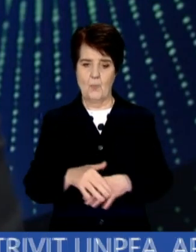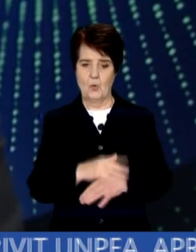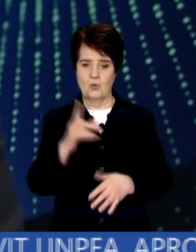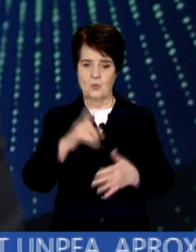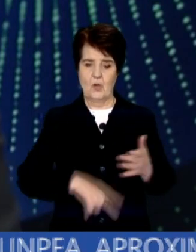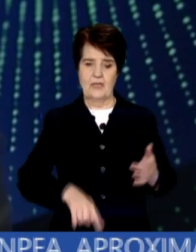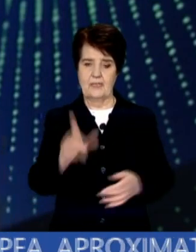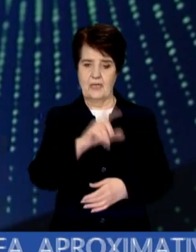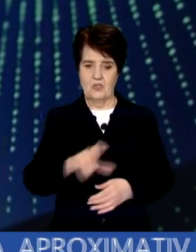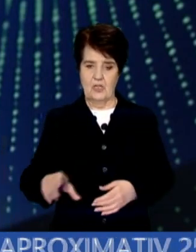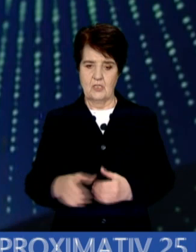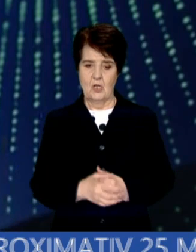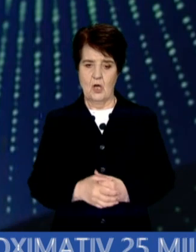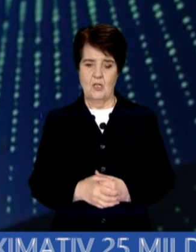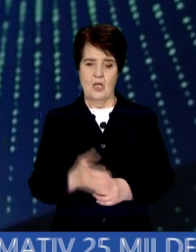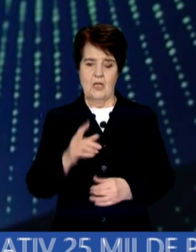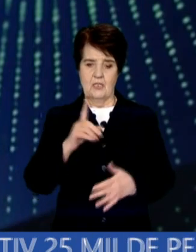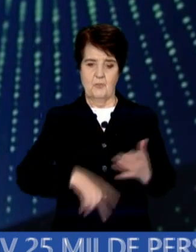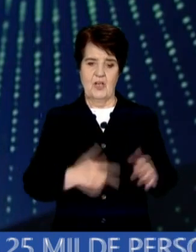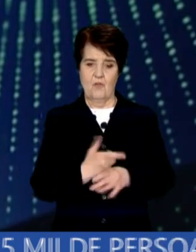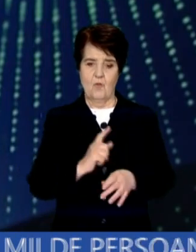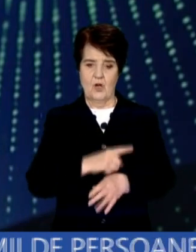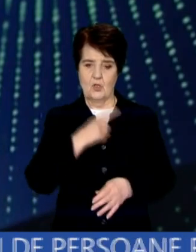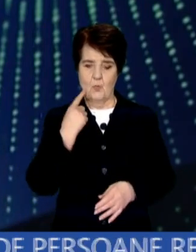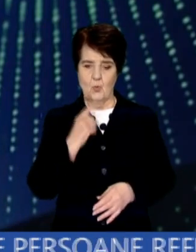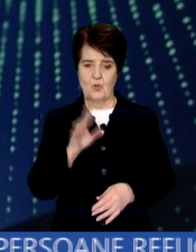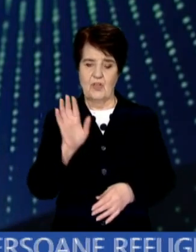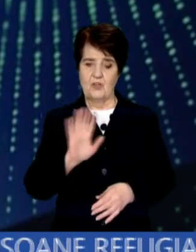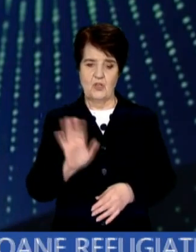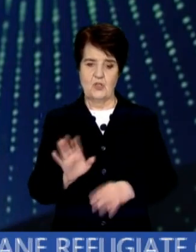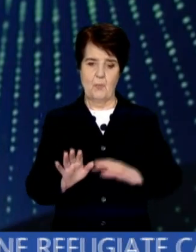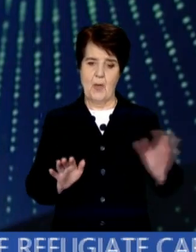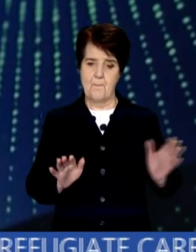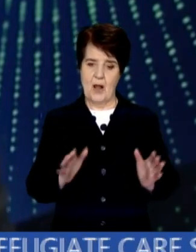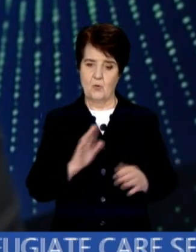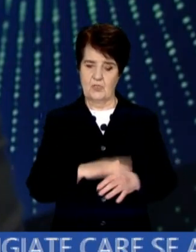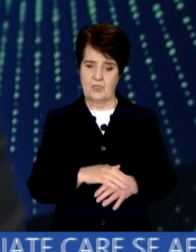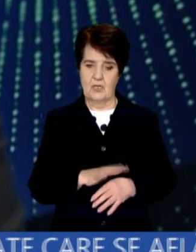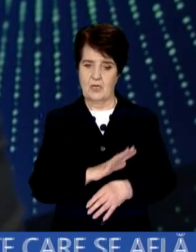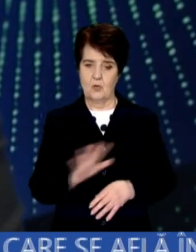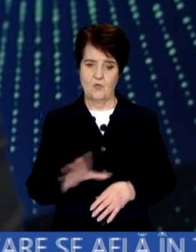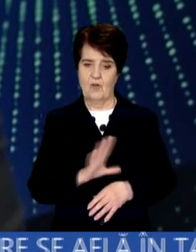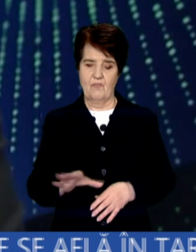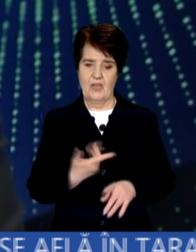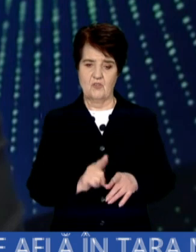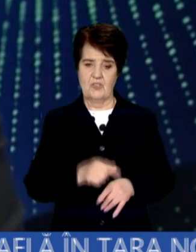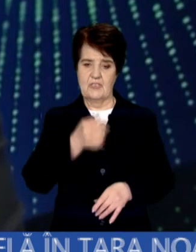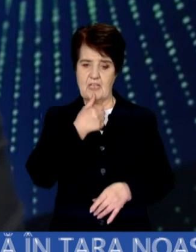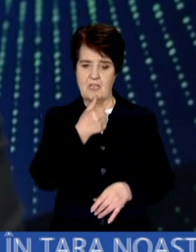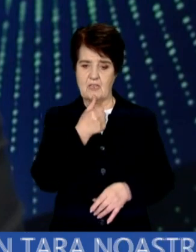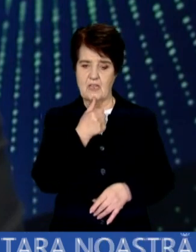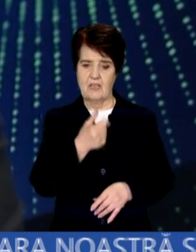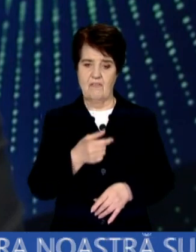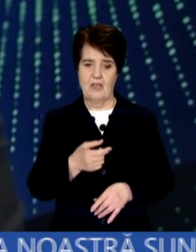cetățenilor Sper foarte mult că nici pe malul stâng nu vor exista aceste tentative care